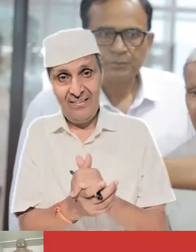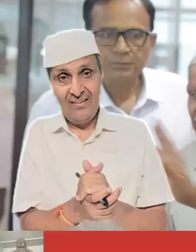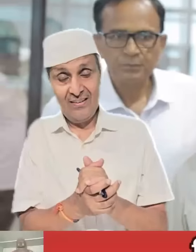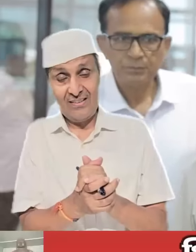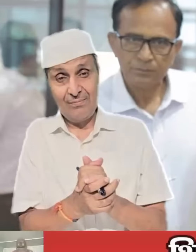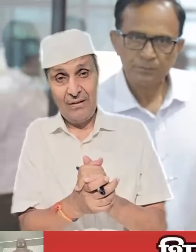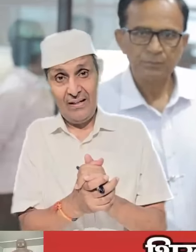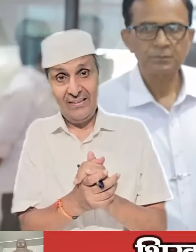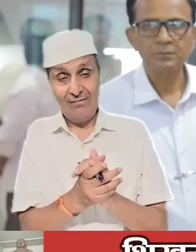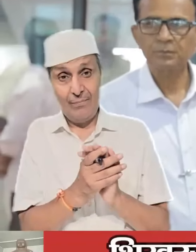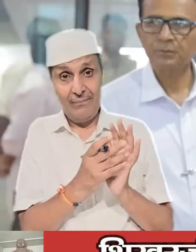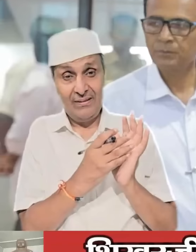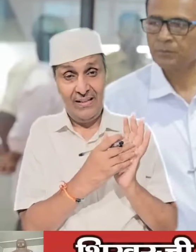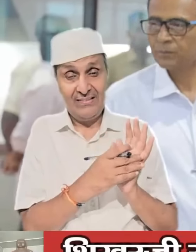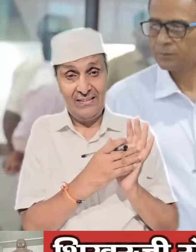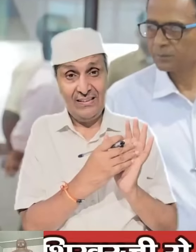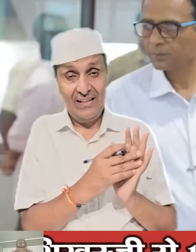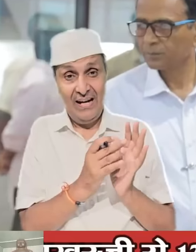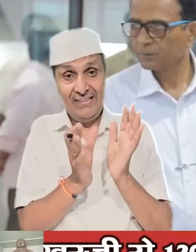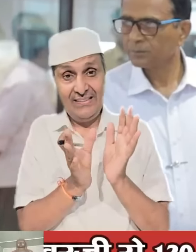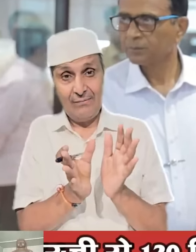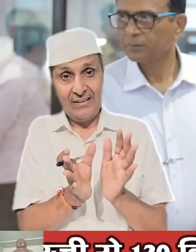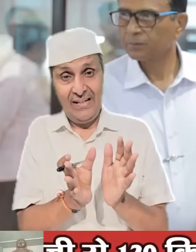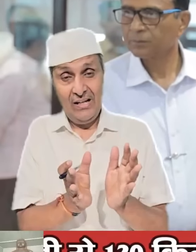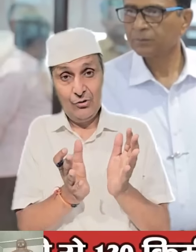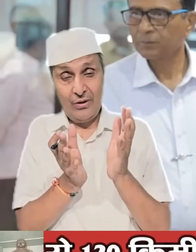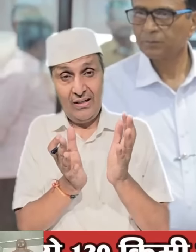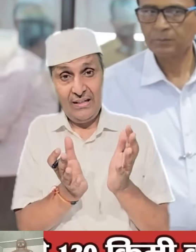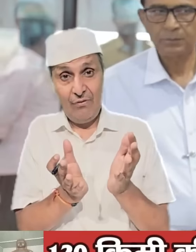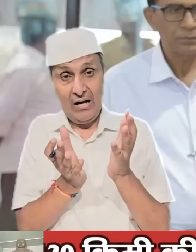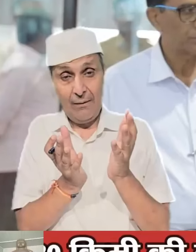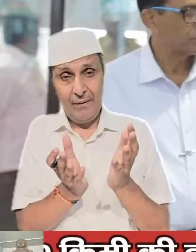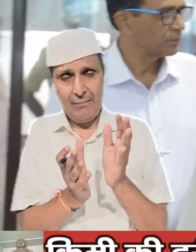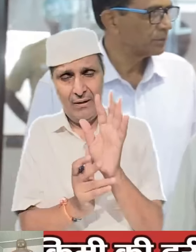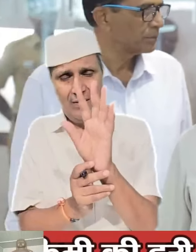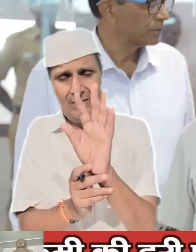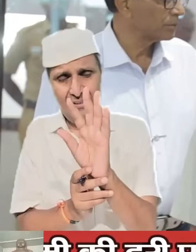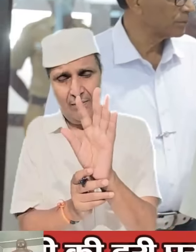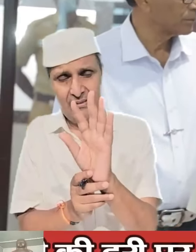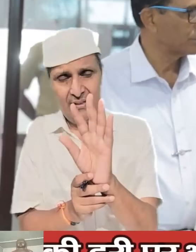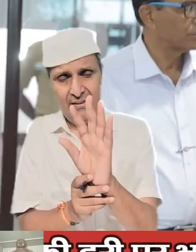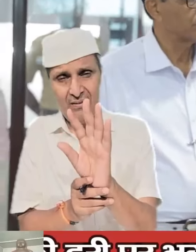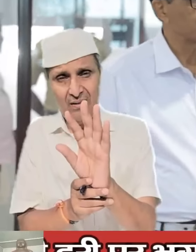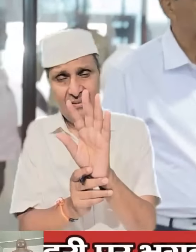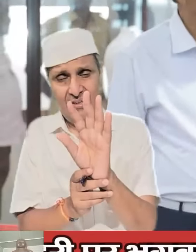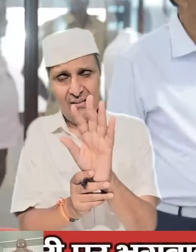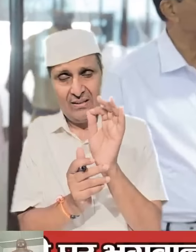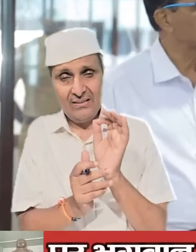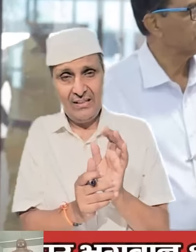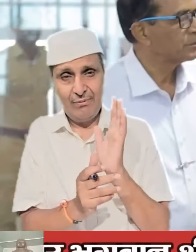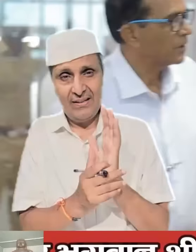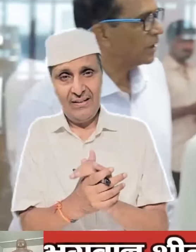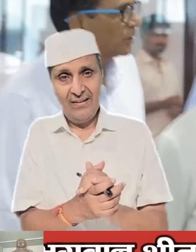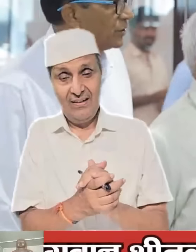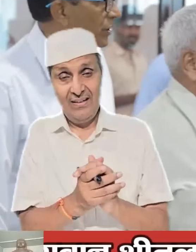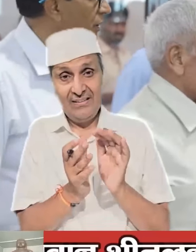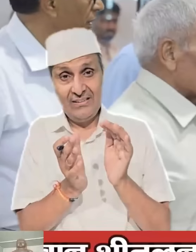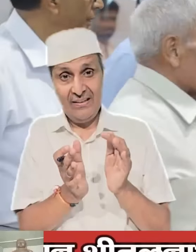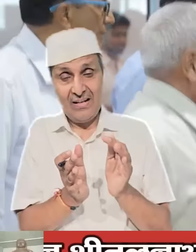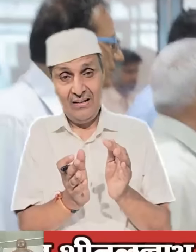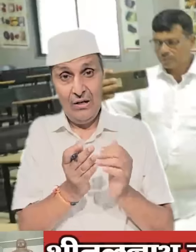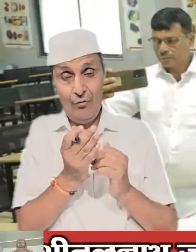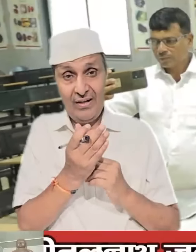जाती है, गजब की बात है। जब हम अपने मंदिर के साथ ऐसे शिक्षा बनाते हैं तो कहते हैं वह अपने जैन बच्चे नहीं, अधिकांश अजैन पढ़ते हैं,